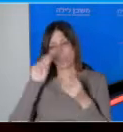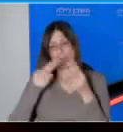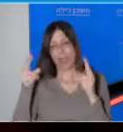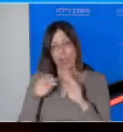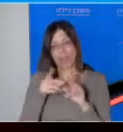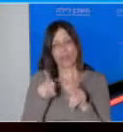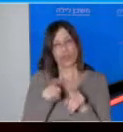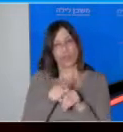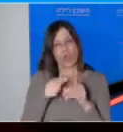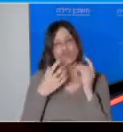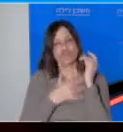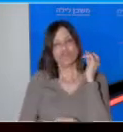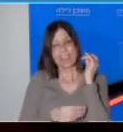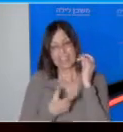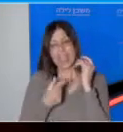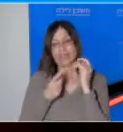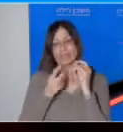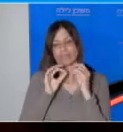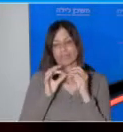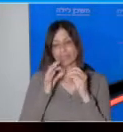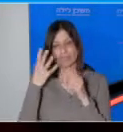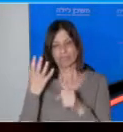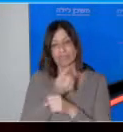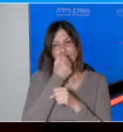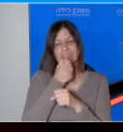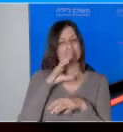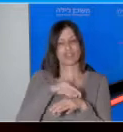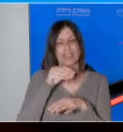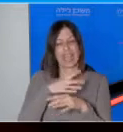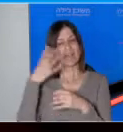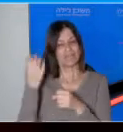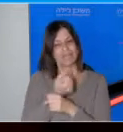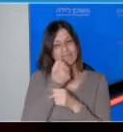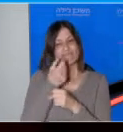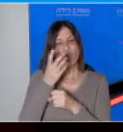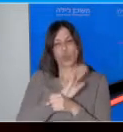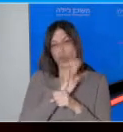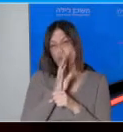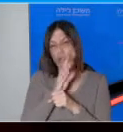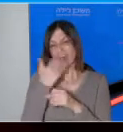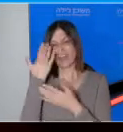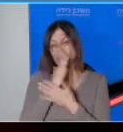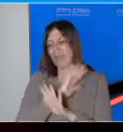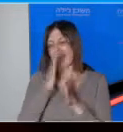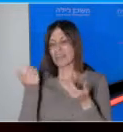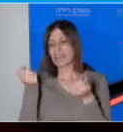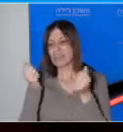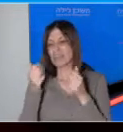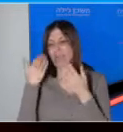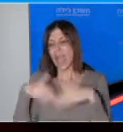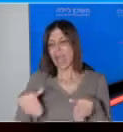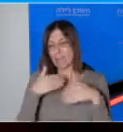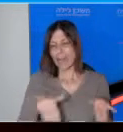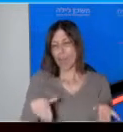כמו שוודיה, שצלחו לגמרי את הקורונה, כבר הורידו את כל ההגבלות, ואצלנו אנחנו עדיין פה מככבים